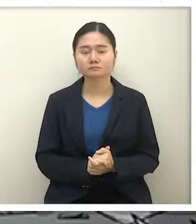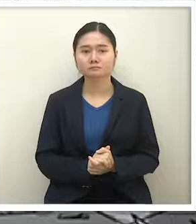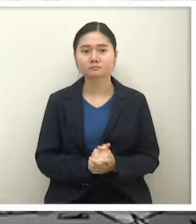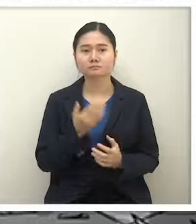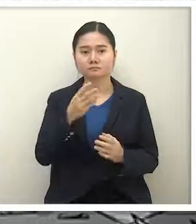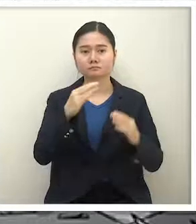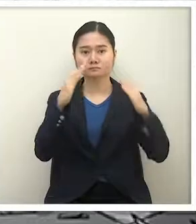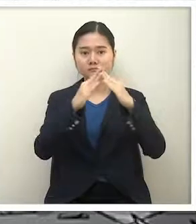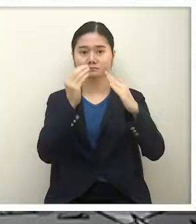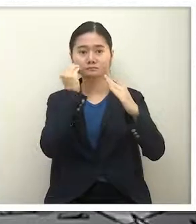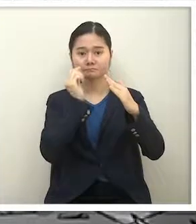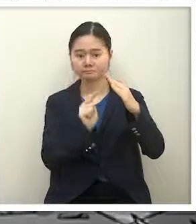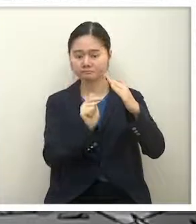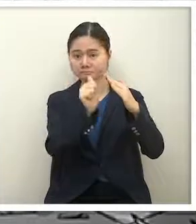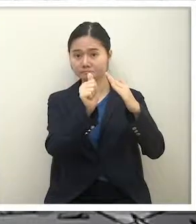าน